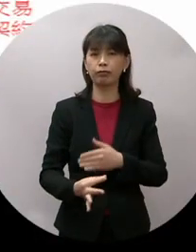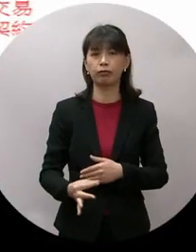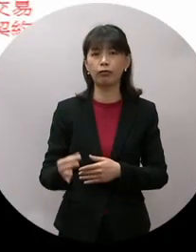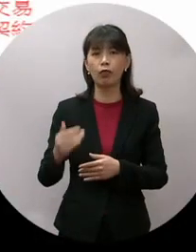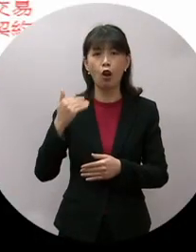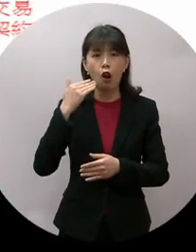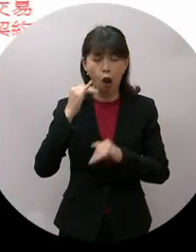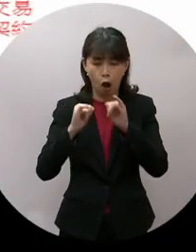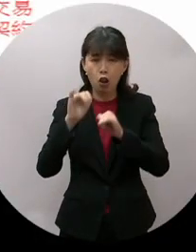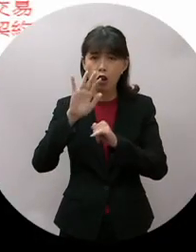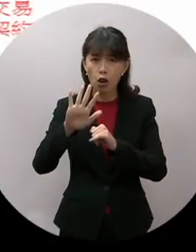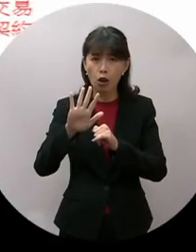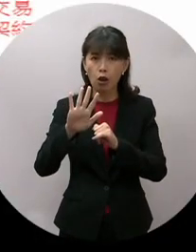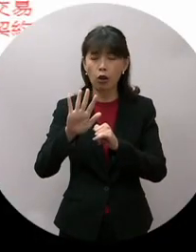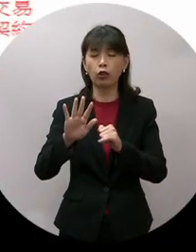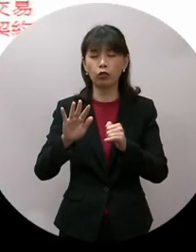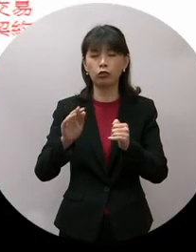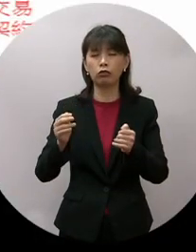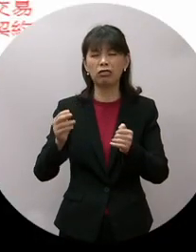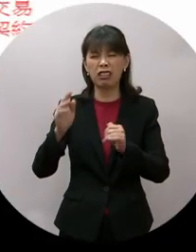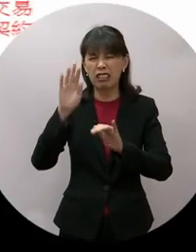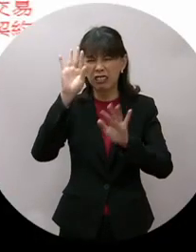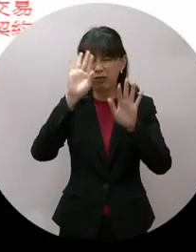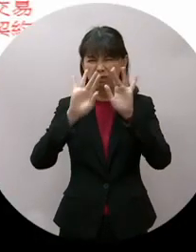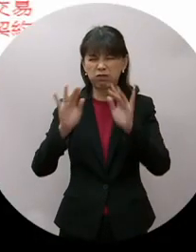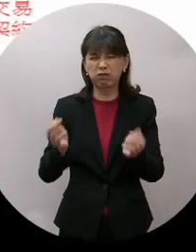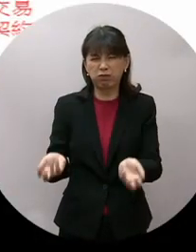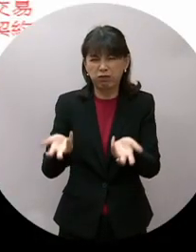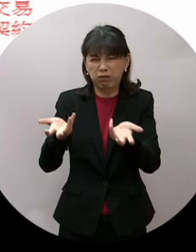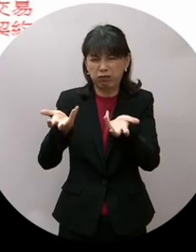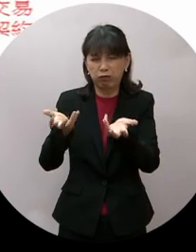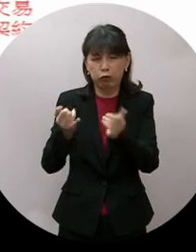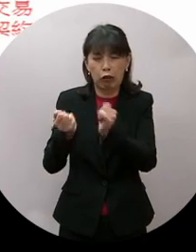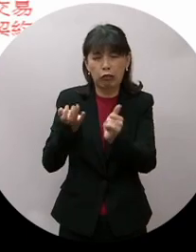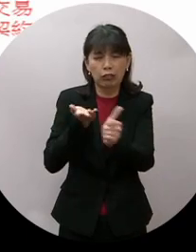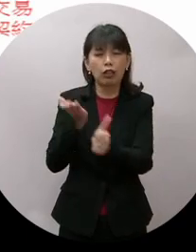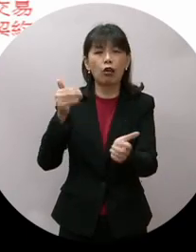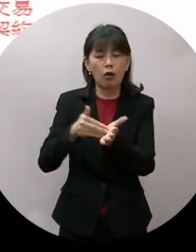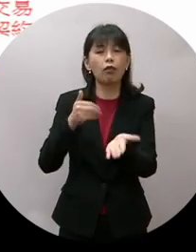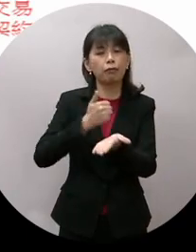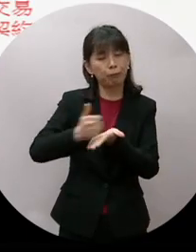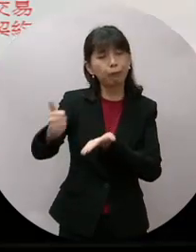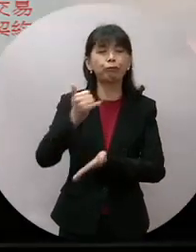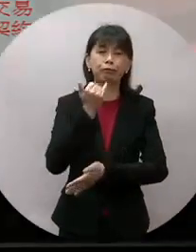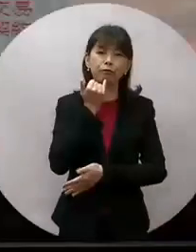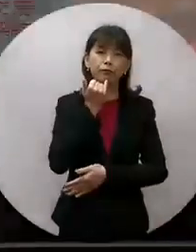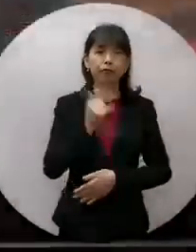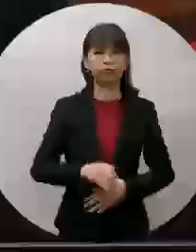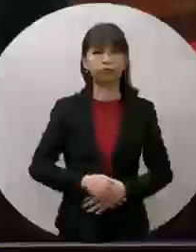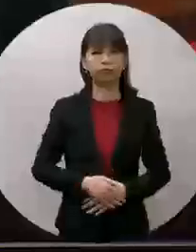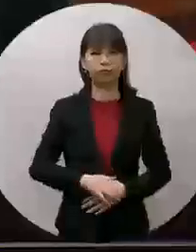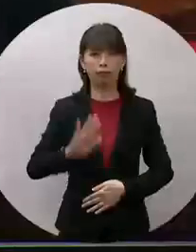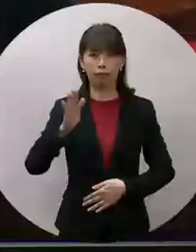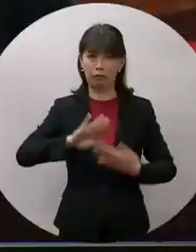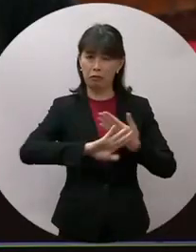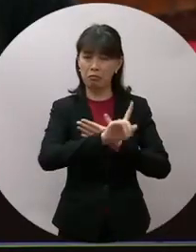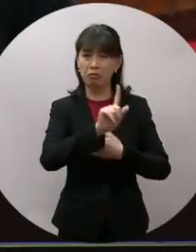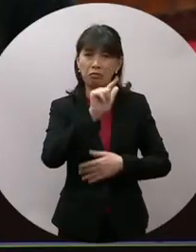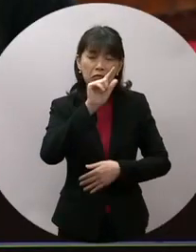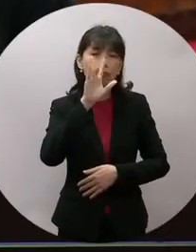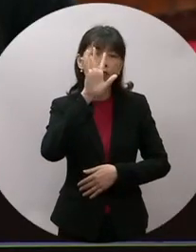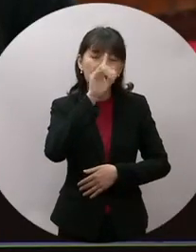只需要熏蒸杀虫就可以输入。可是我们看到另外一个老师很奇